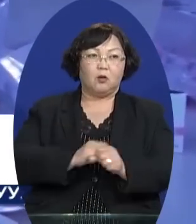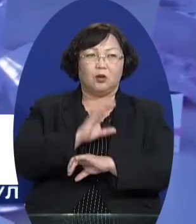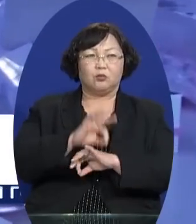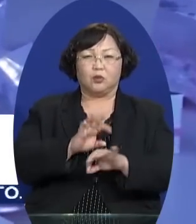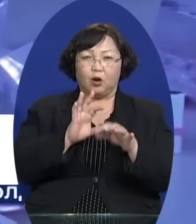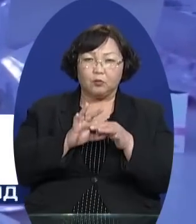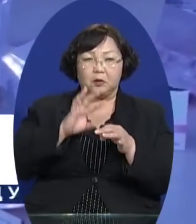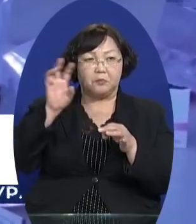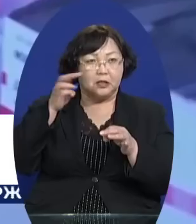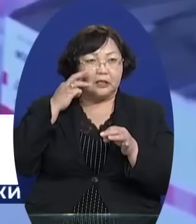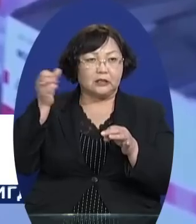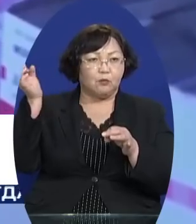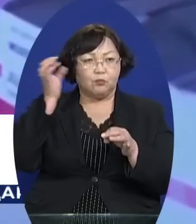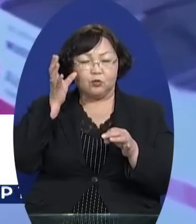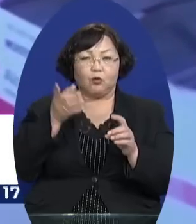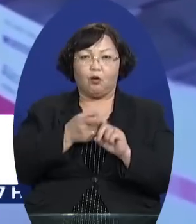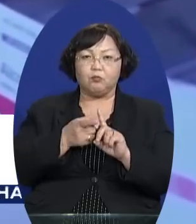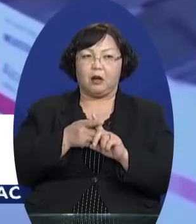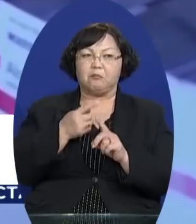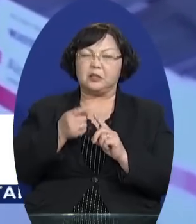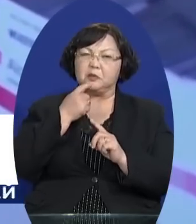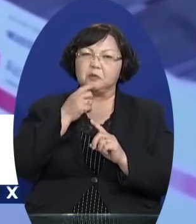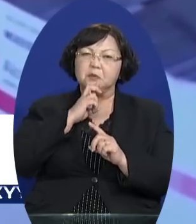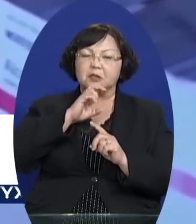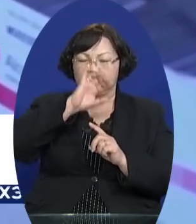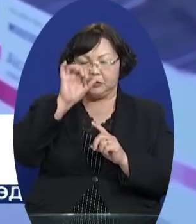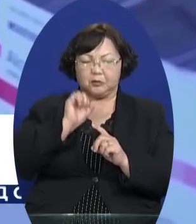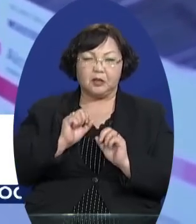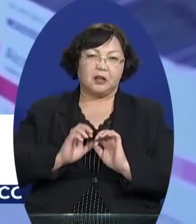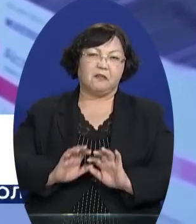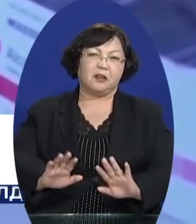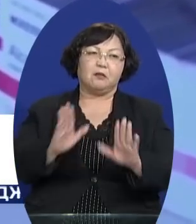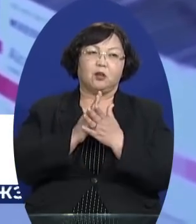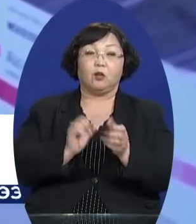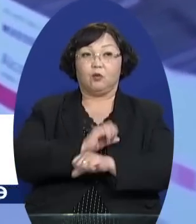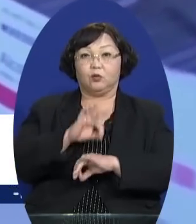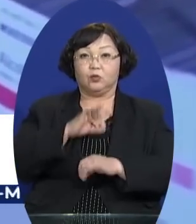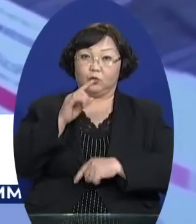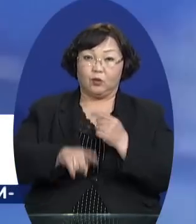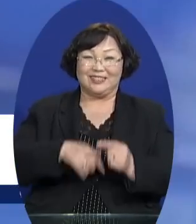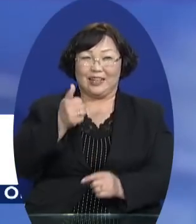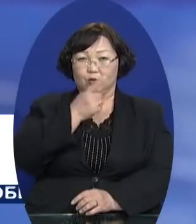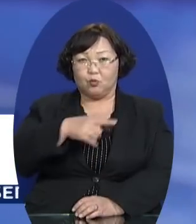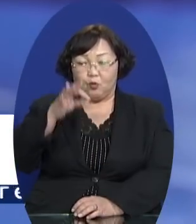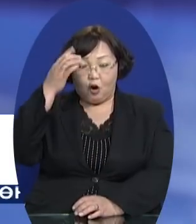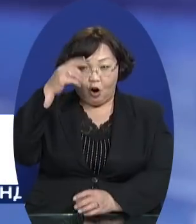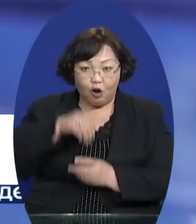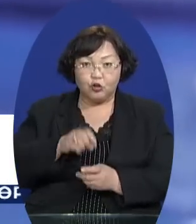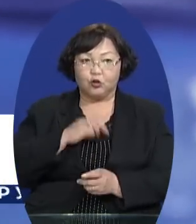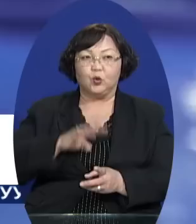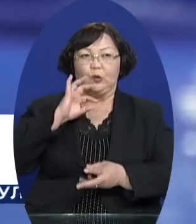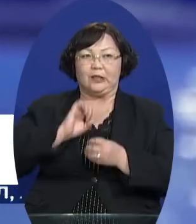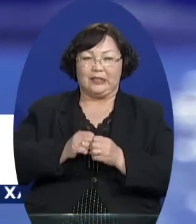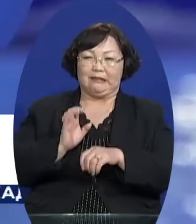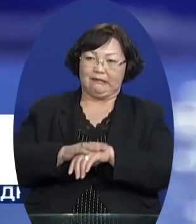амаргүй байдал үүсгэсэн хэвээр байгааг цохон дурджээ. Тиймээс ковид-19-ийн талаар бүрэн цогц ойлголттой болохын тулд хийвэл зохих маш их